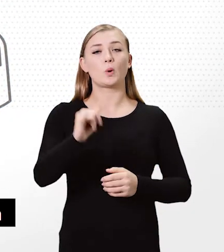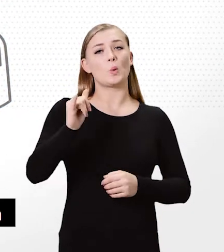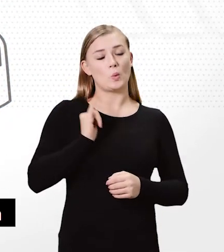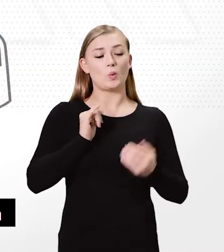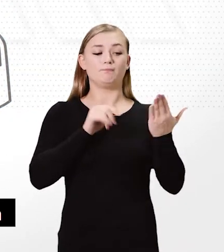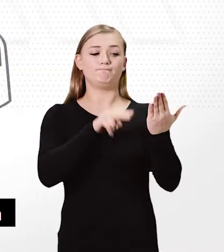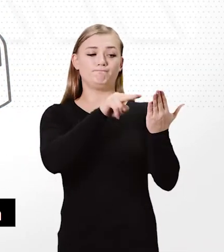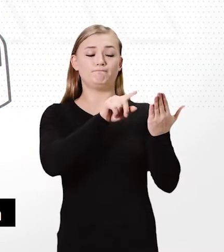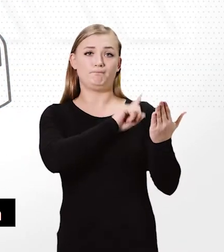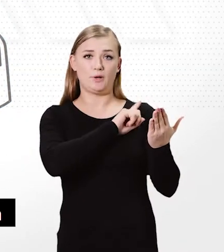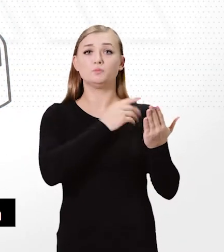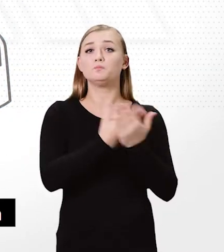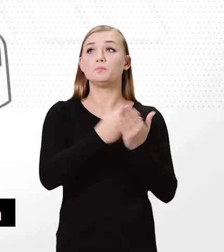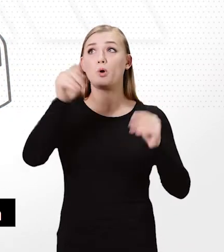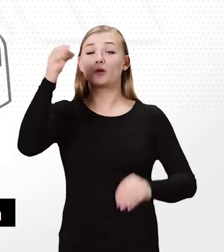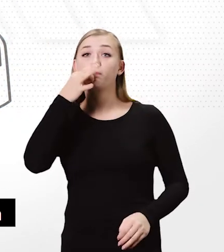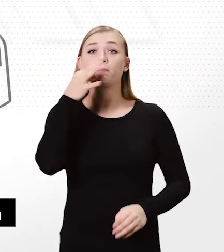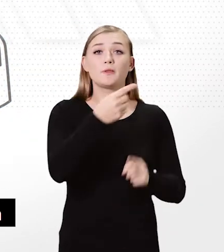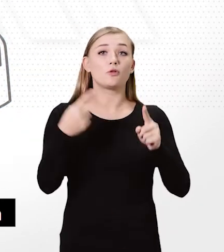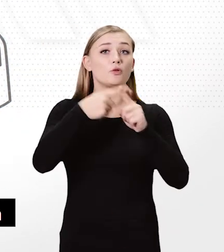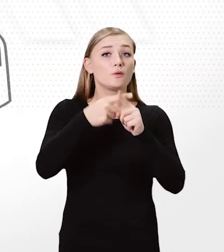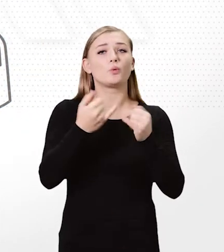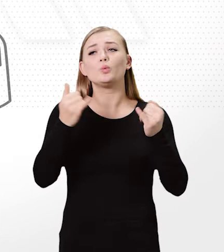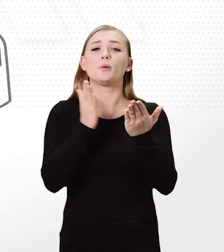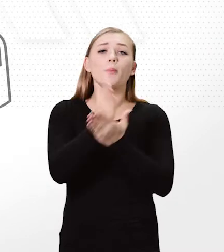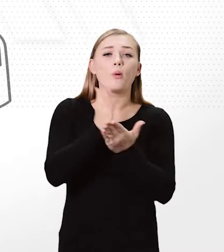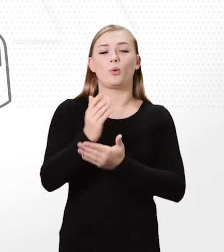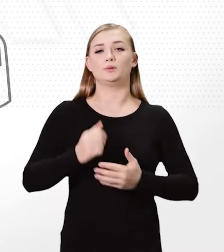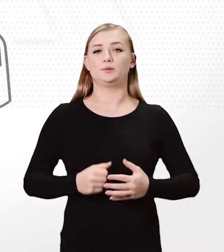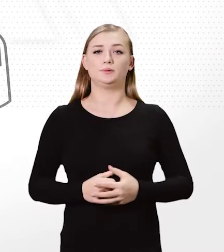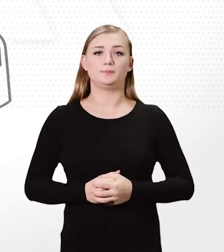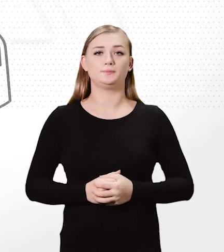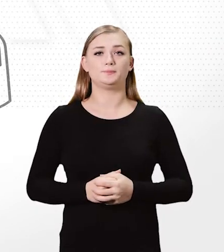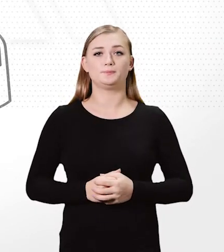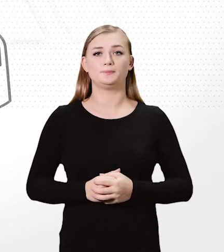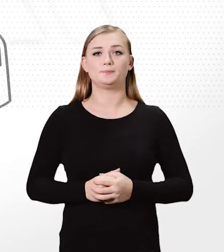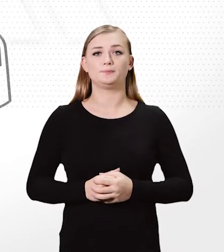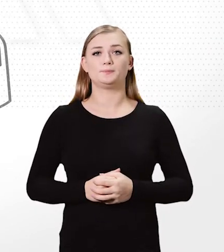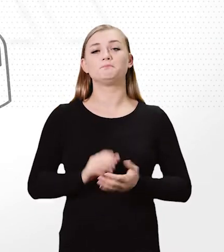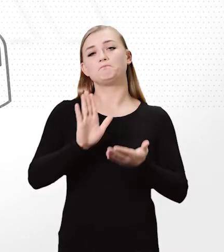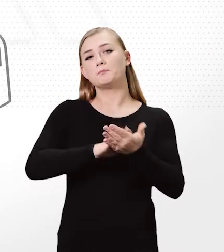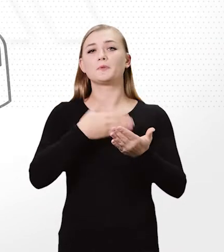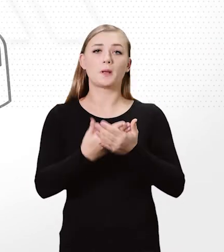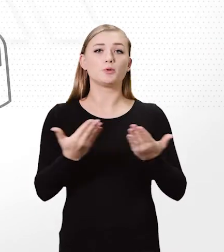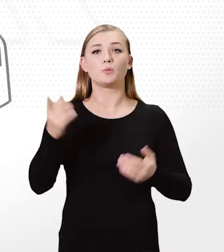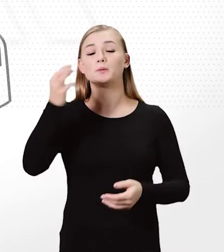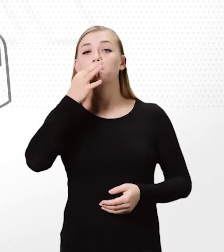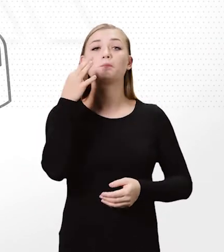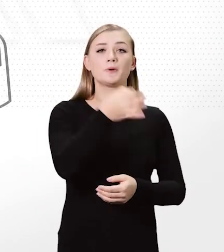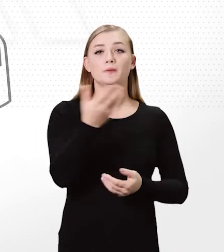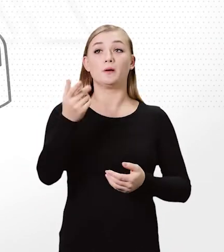Bądź przygotowany na dodatkowe pytania operatora. Służą one wysłaniu odpowiedniej pomocy. Na